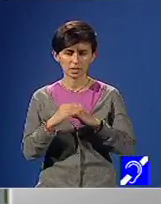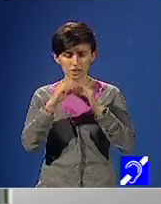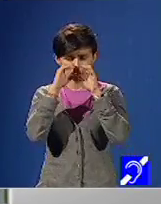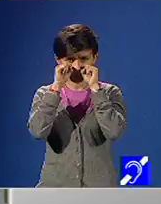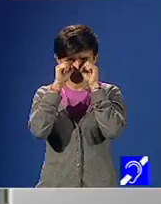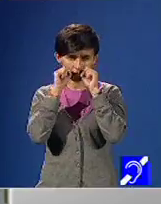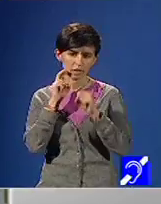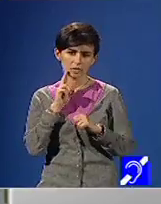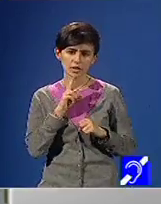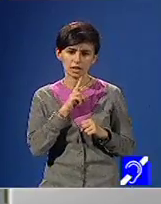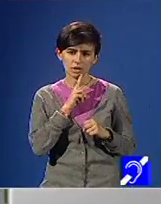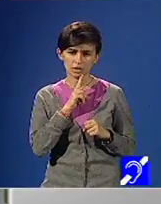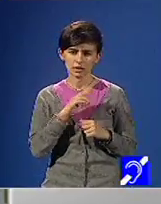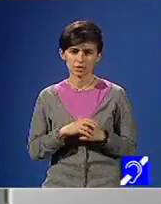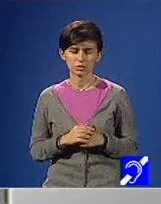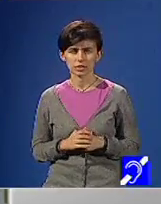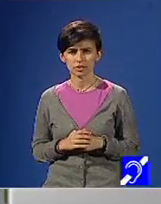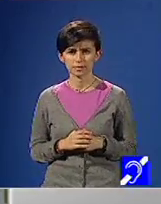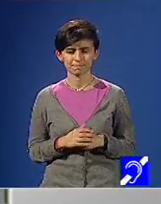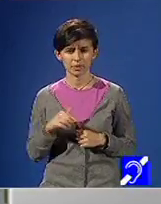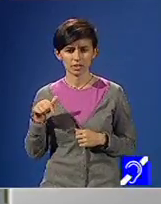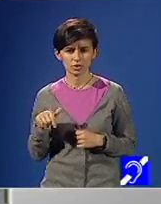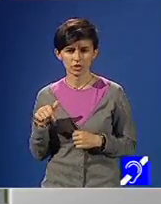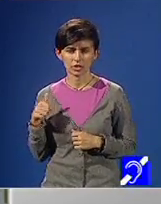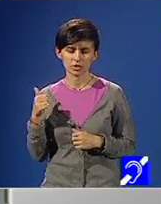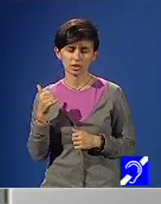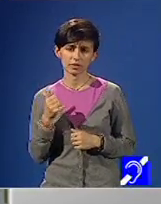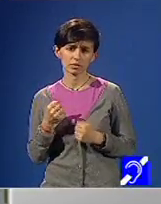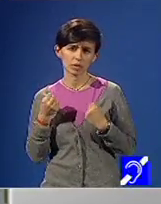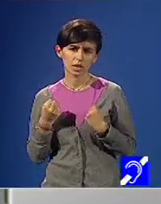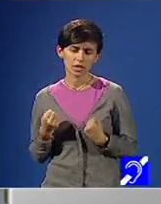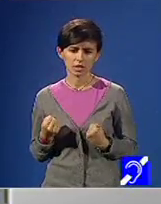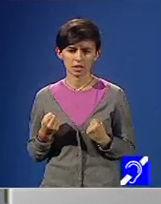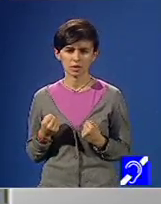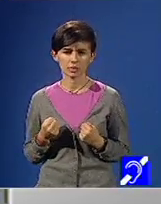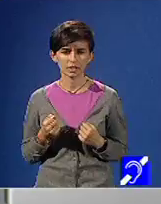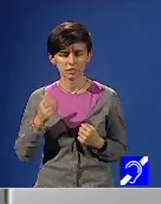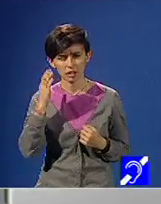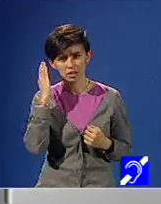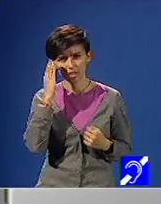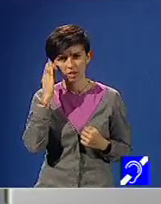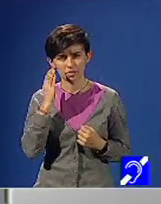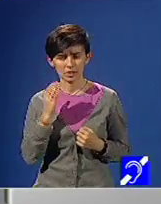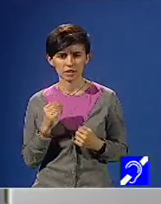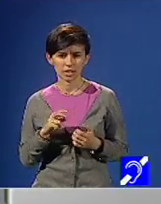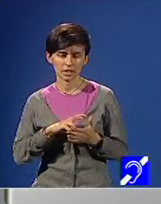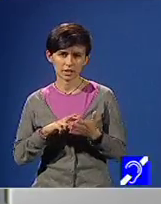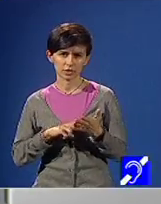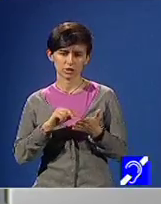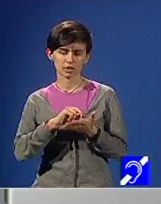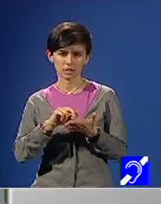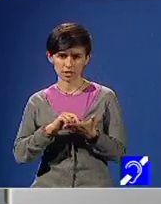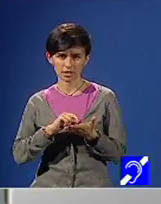auditive, pentru că și acestea, sigur că vin cu aduc dificultăți în învățare, în achiziția